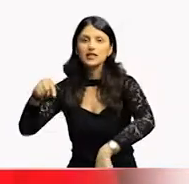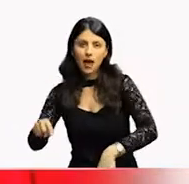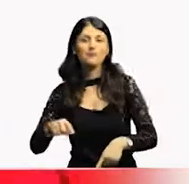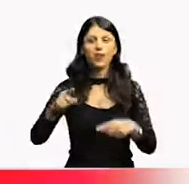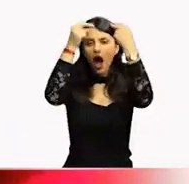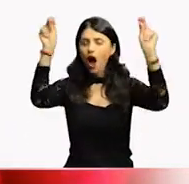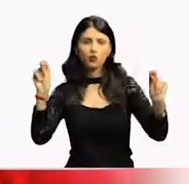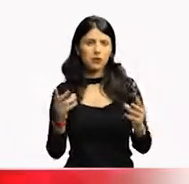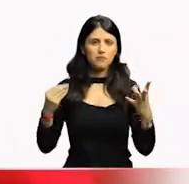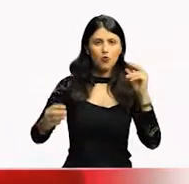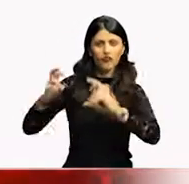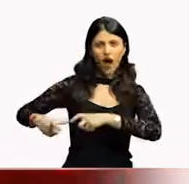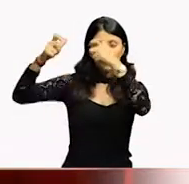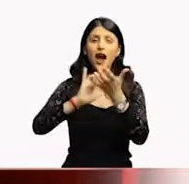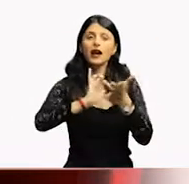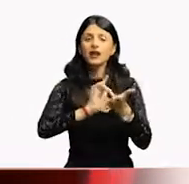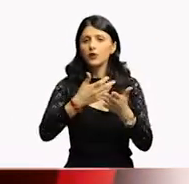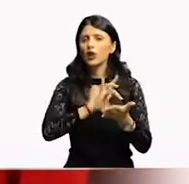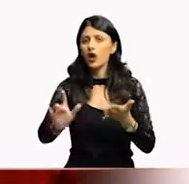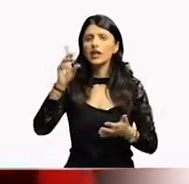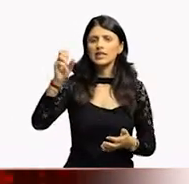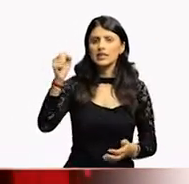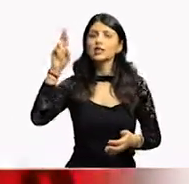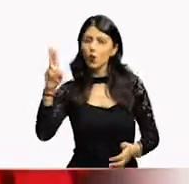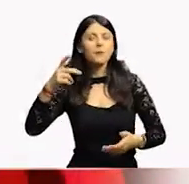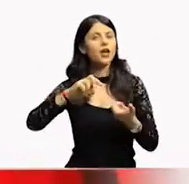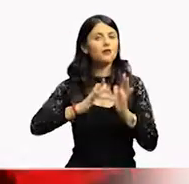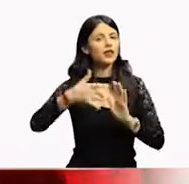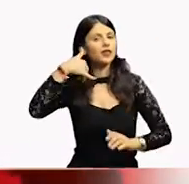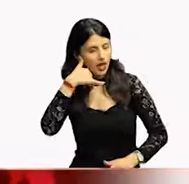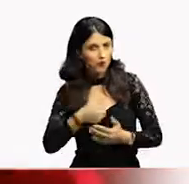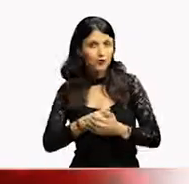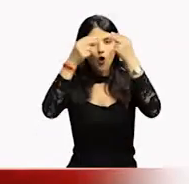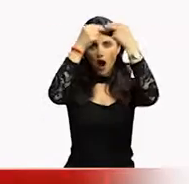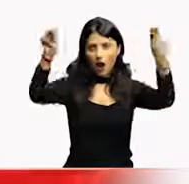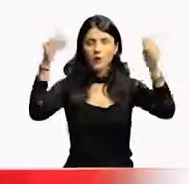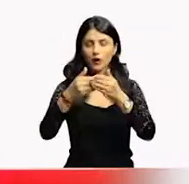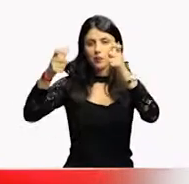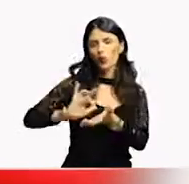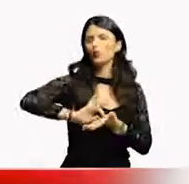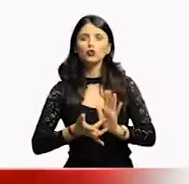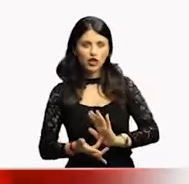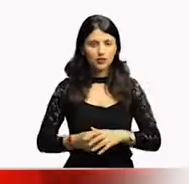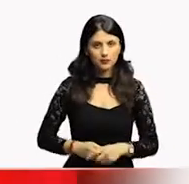de avertizări care nu fac obiectul RoAlert, descărcați gratuit aplicația de mobil DSU, o campanie a Departamentului pentru Situații de Urgență.